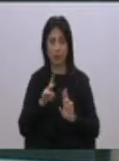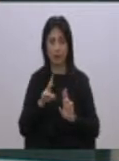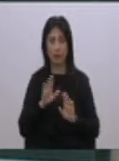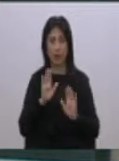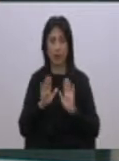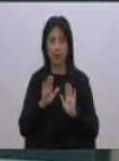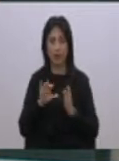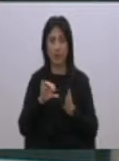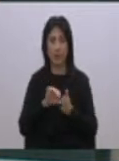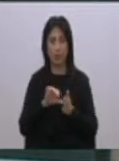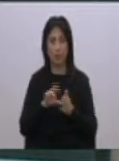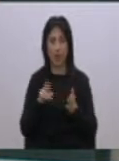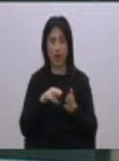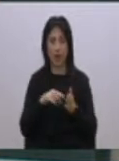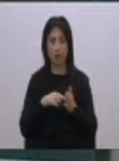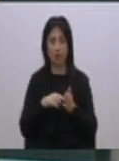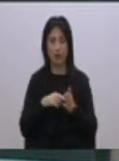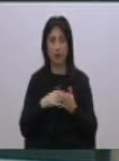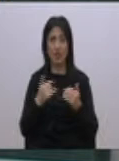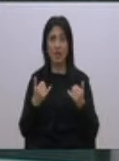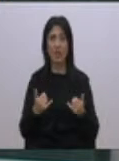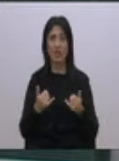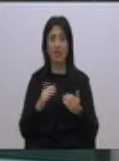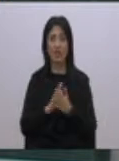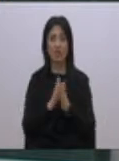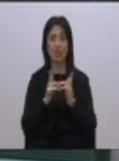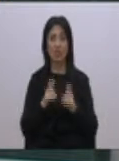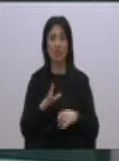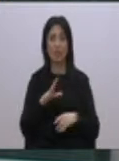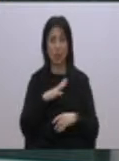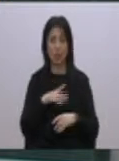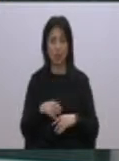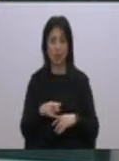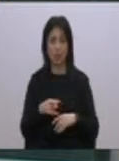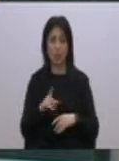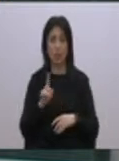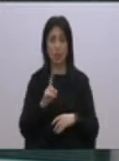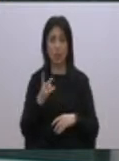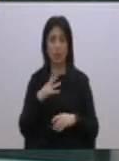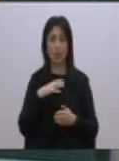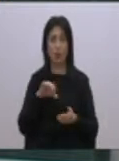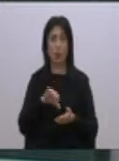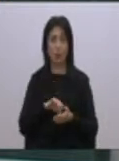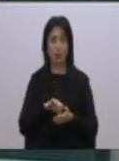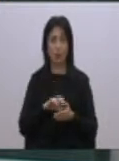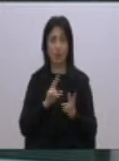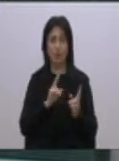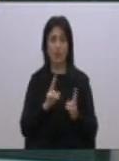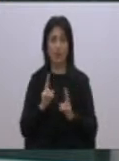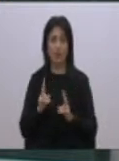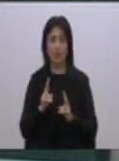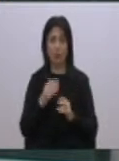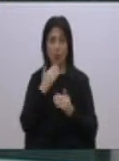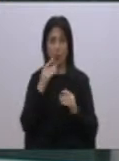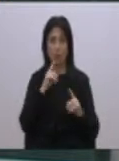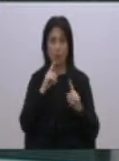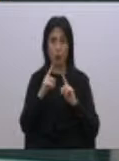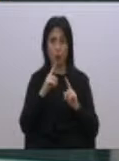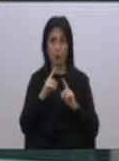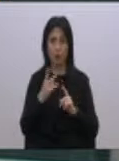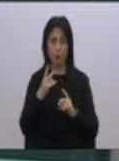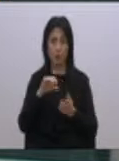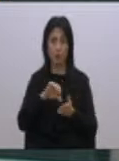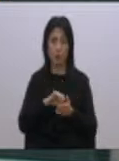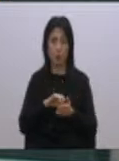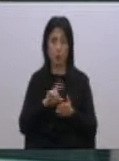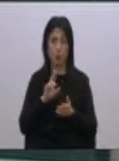schemzuale în țară, mă adgion, sangarișii, trebuie să șetanhmebuli iho, rom, unda, copilico, combinai dan, bolosno maris, în țară, mă adgion,